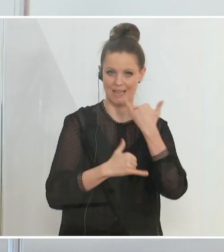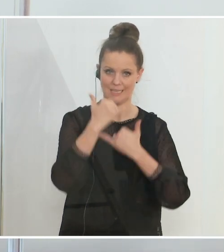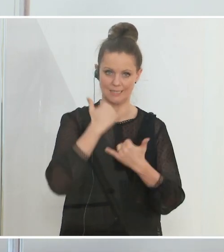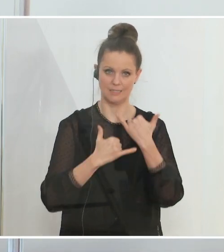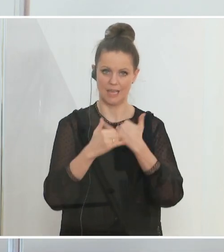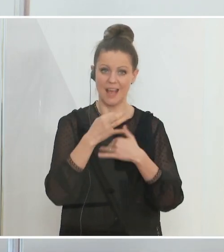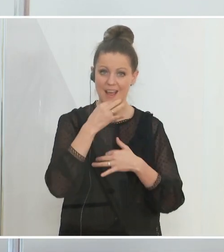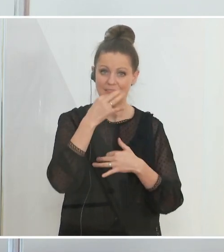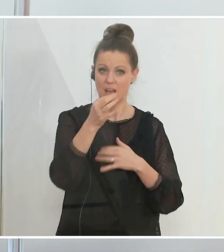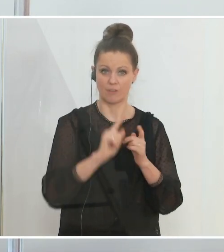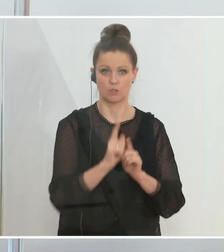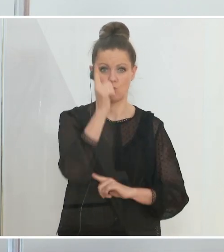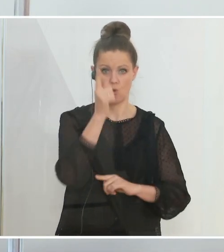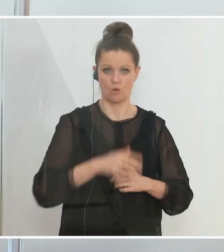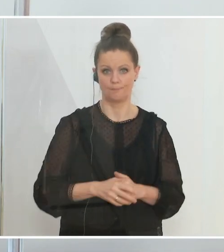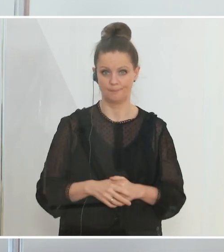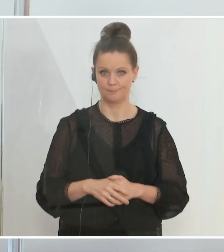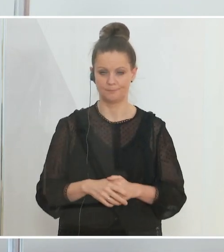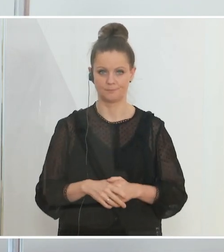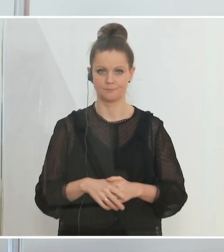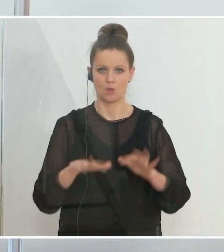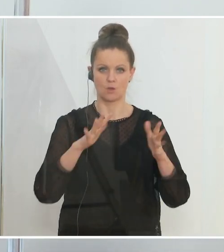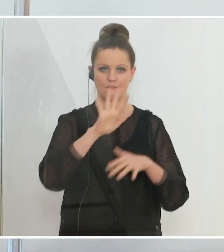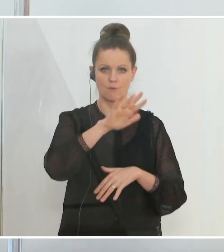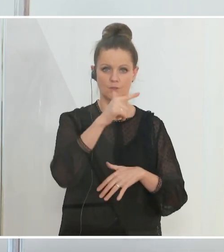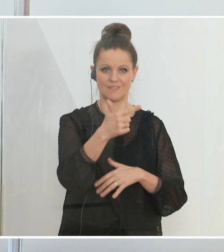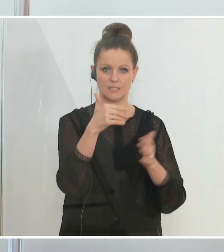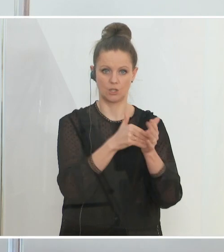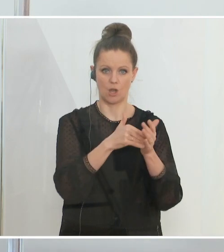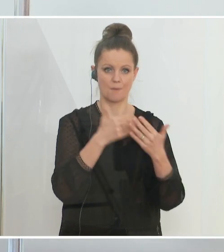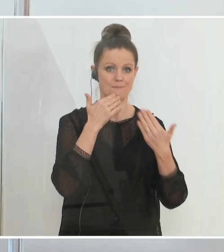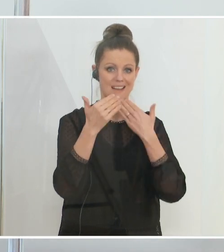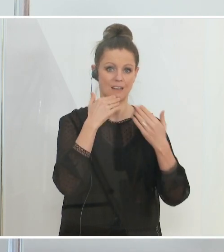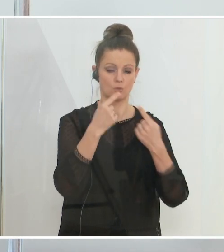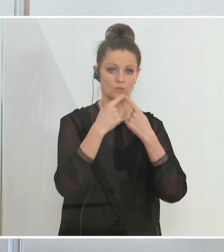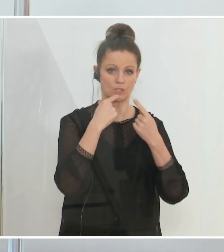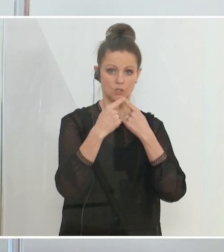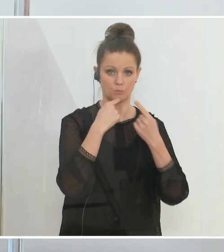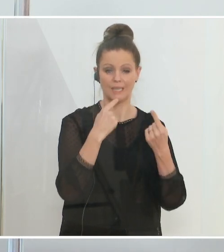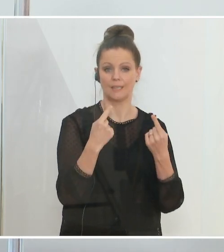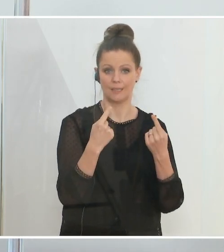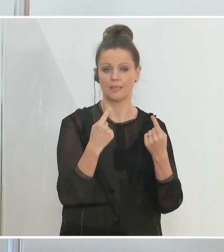war die Nachfrage groß. Rund 25.000 Beratungsgespräche